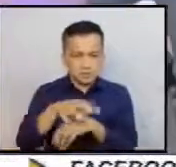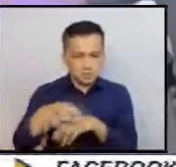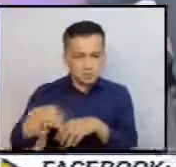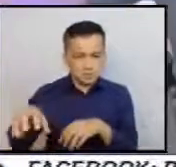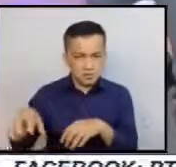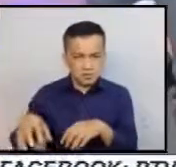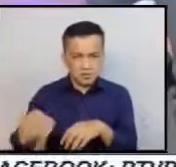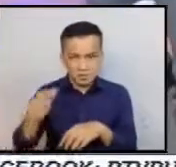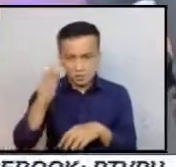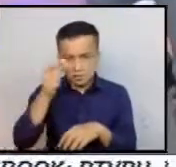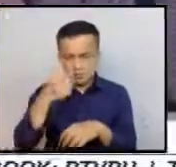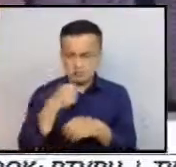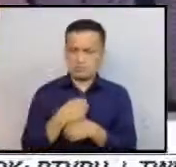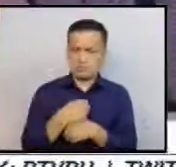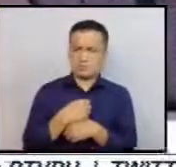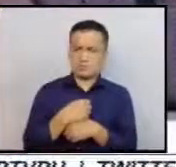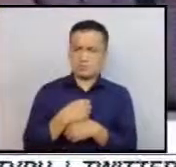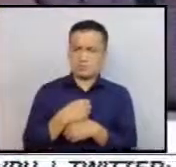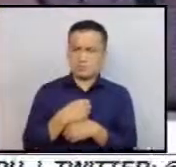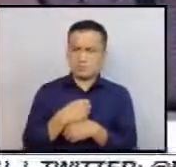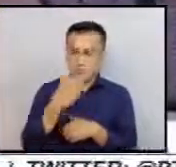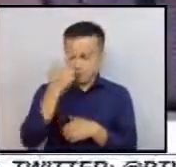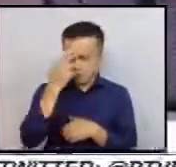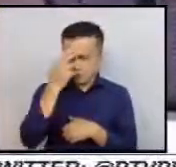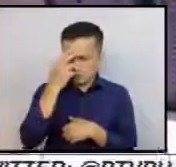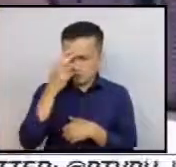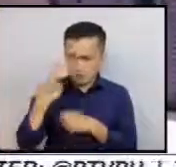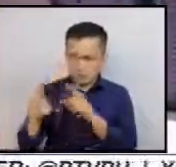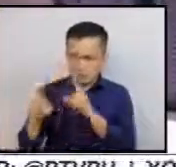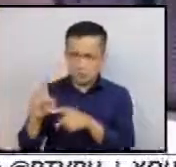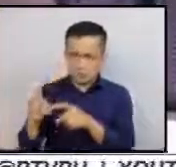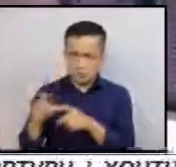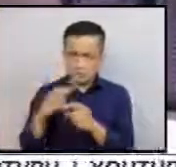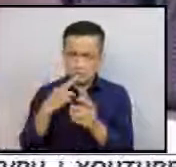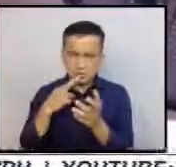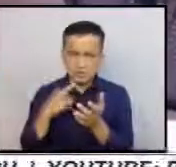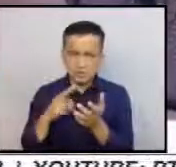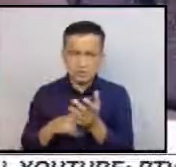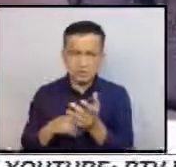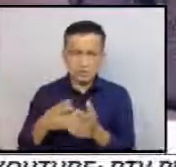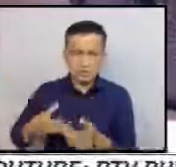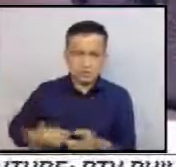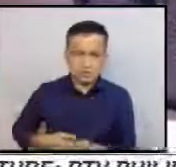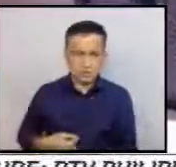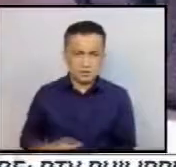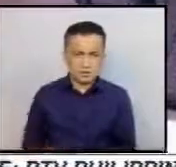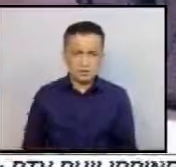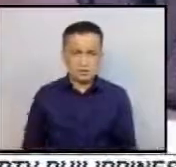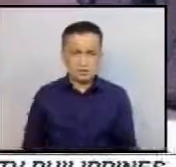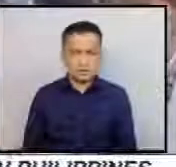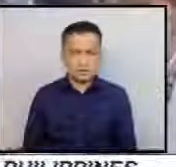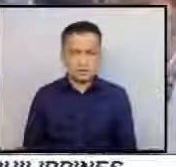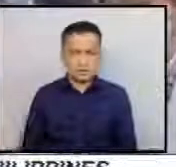kadudadudang record ng katiwalian. Sa election, judgmental dapat tayo.